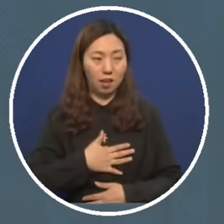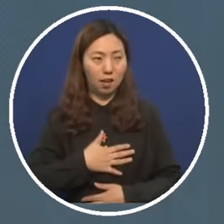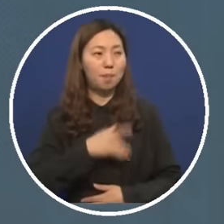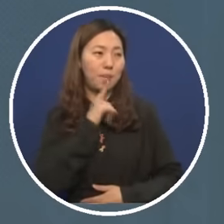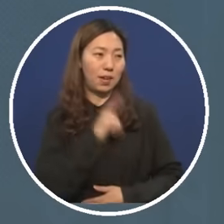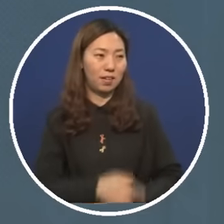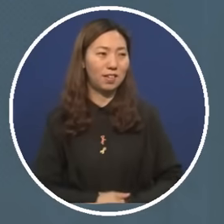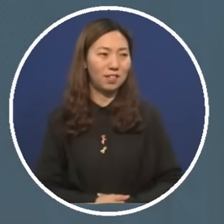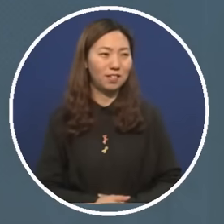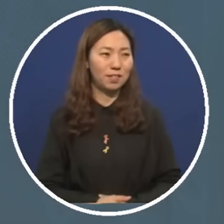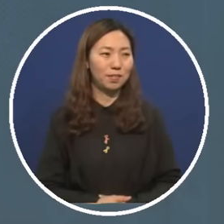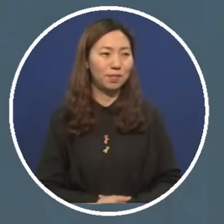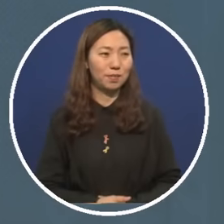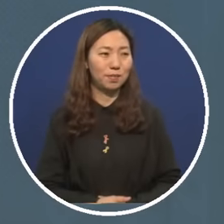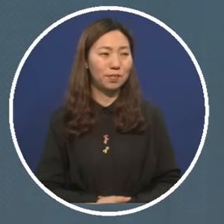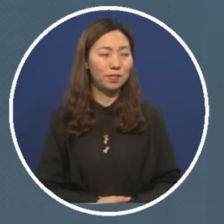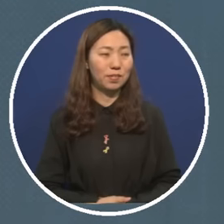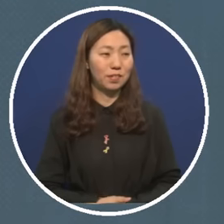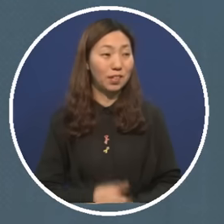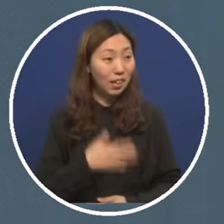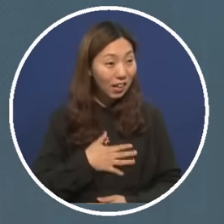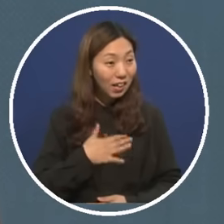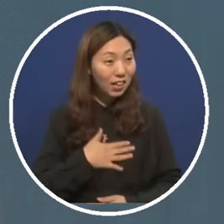얘기예요. 아시겠어요?